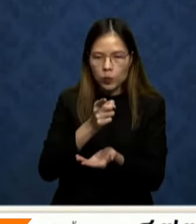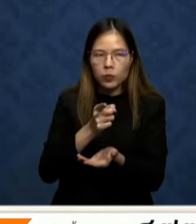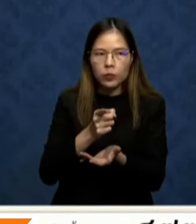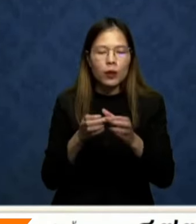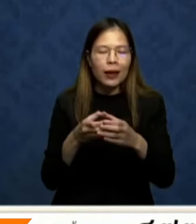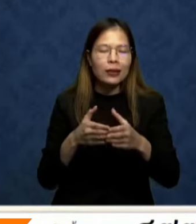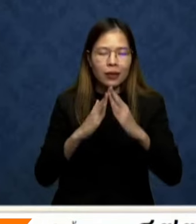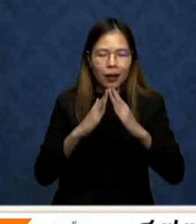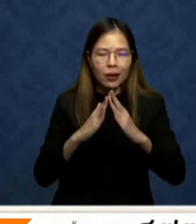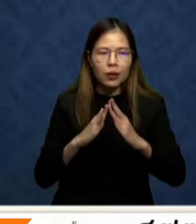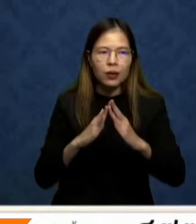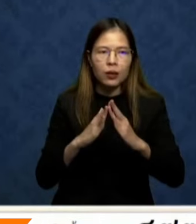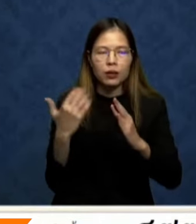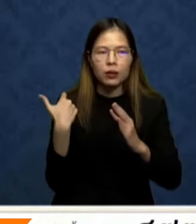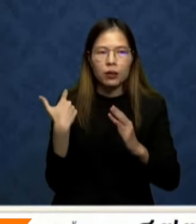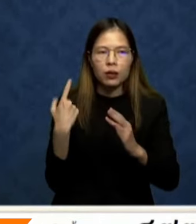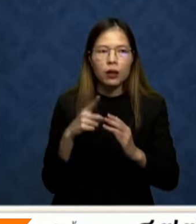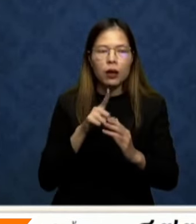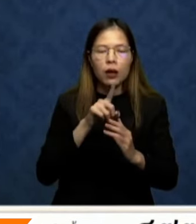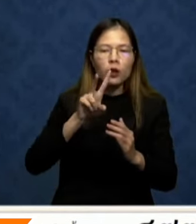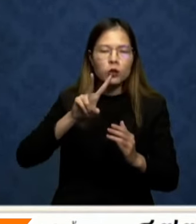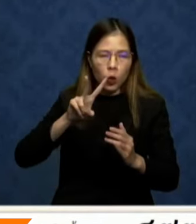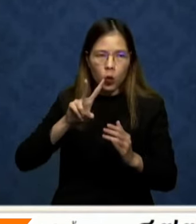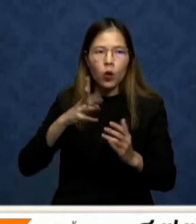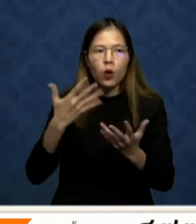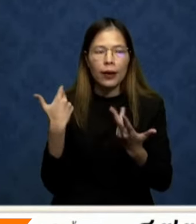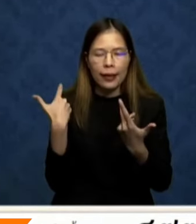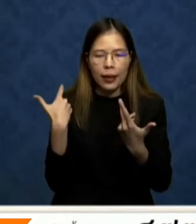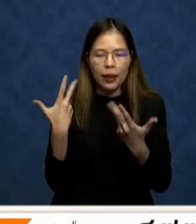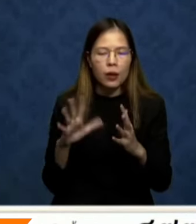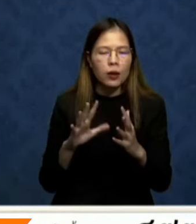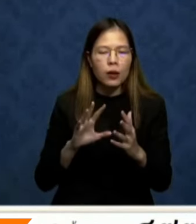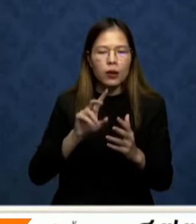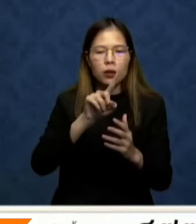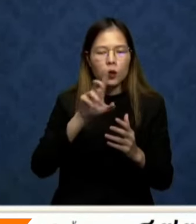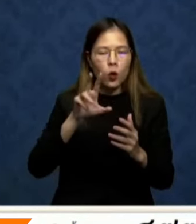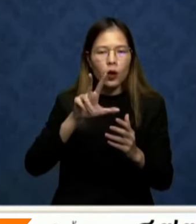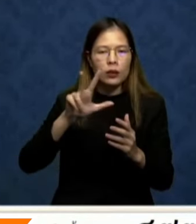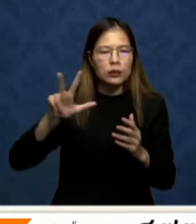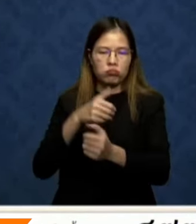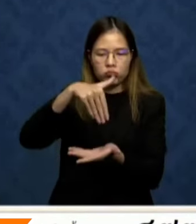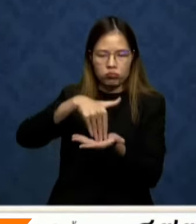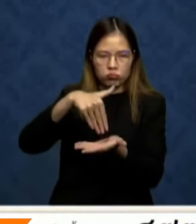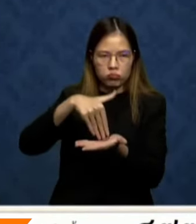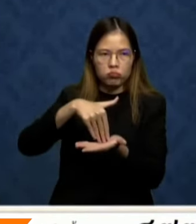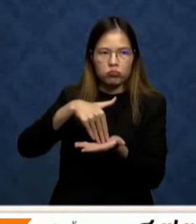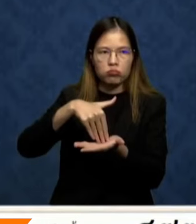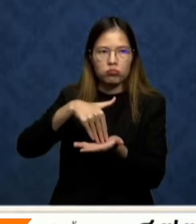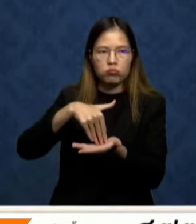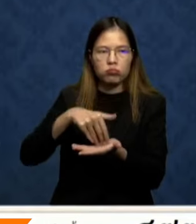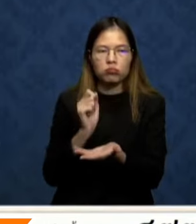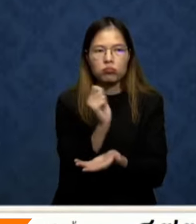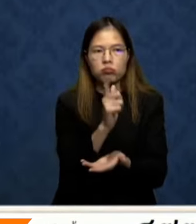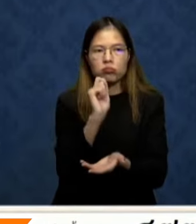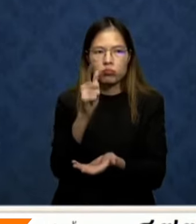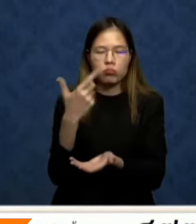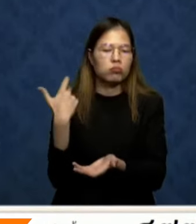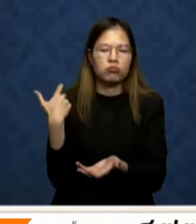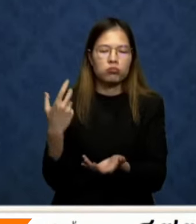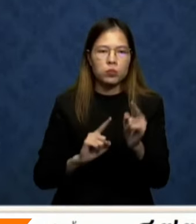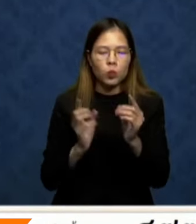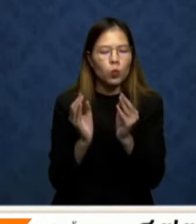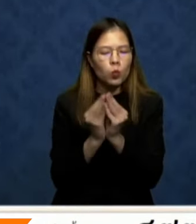ละ2แต่ไม่เกินร้อยละ 3.5 ของงบประมาณรายจ่ายประจำปีผมยังไม่ได้คำนวณอะไร